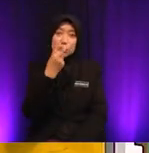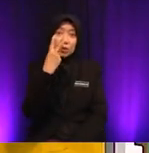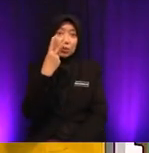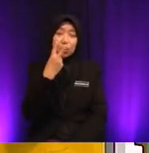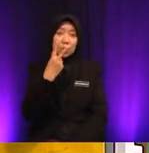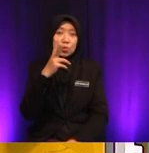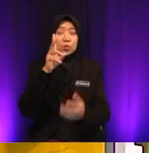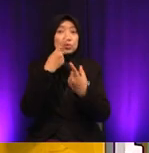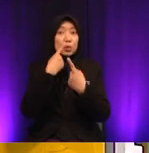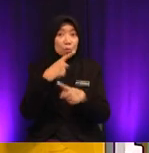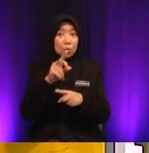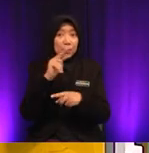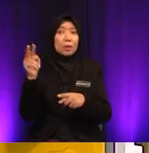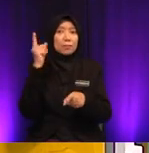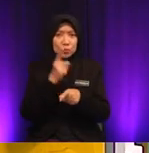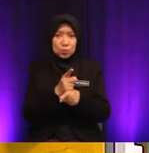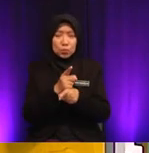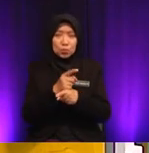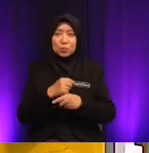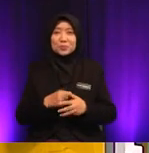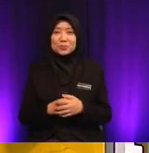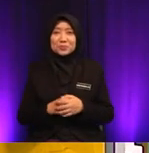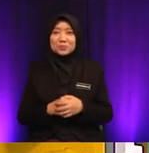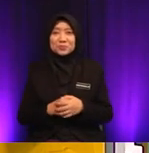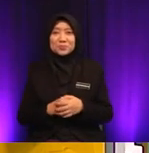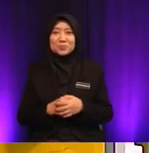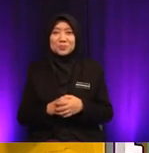ada di sini oke mari kita lihat